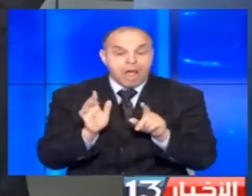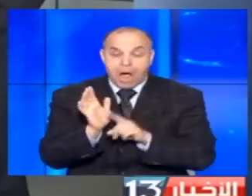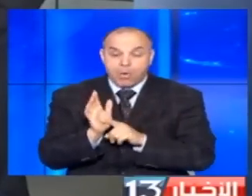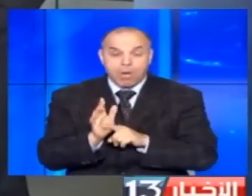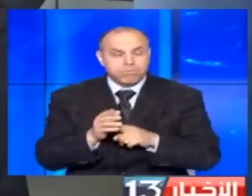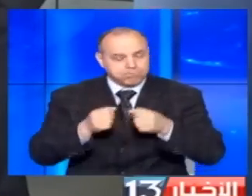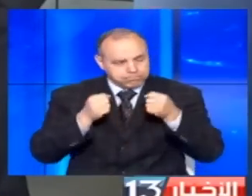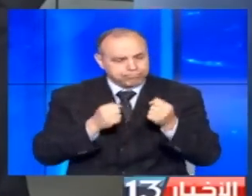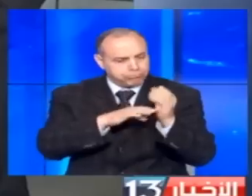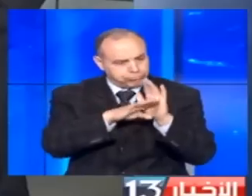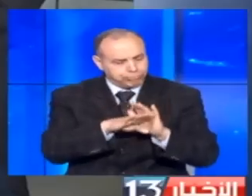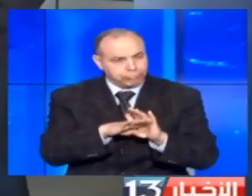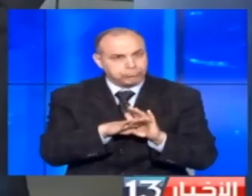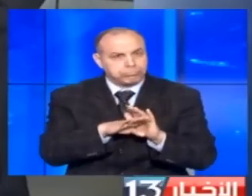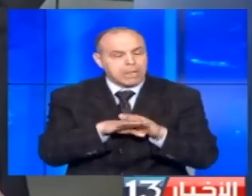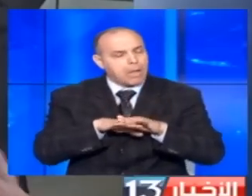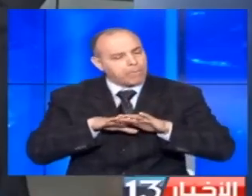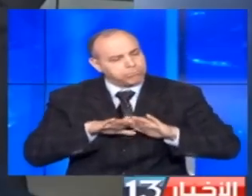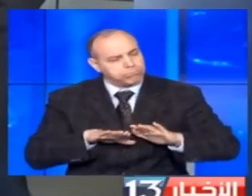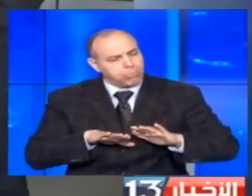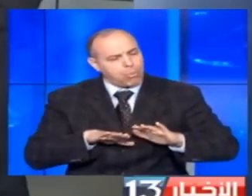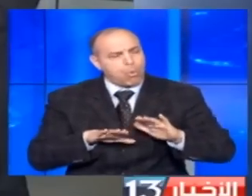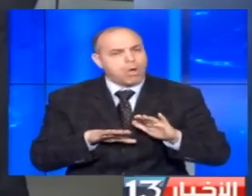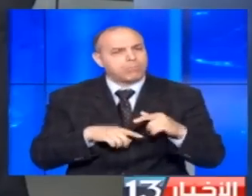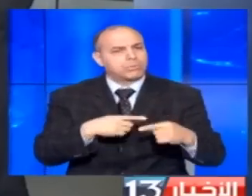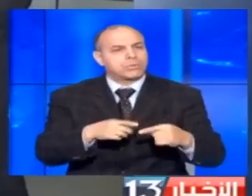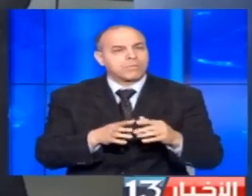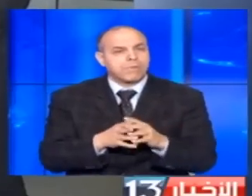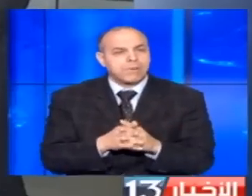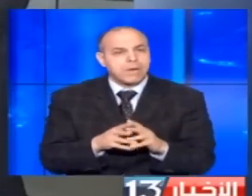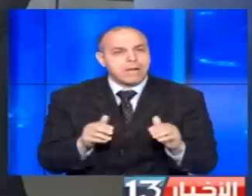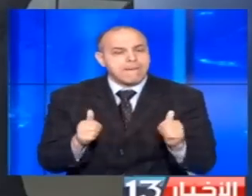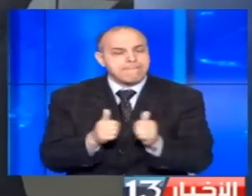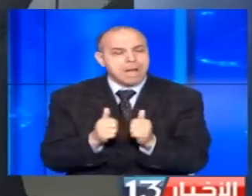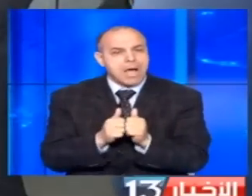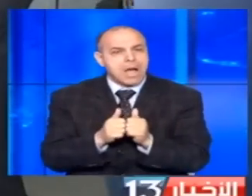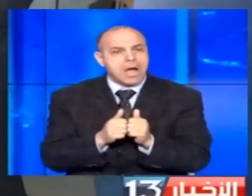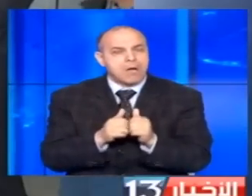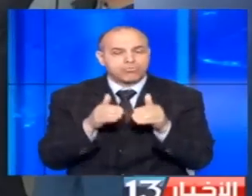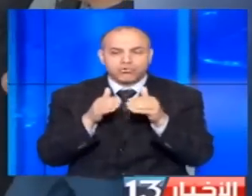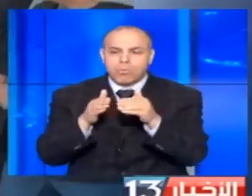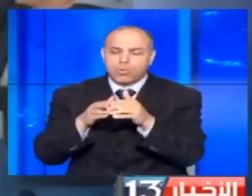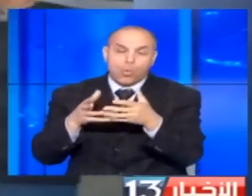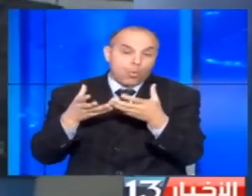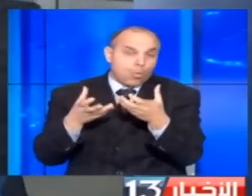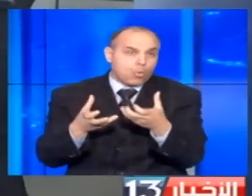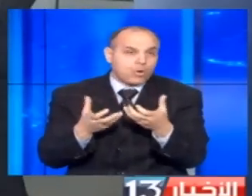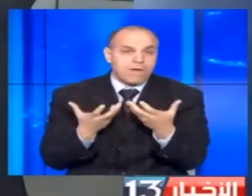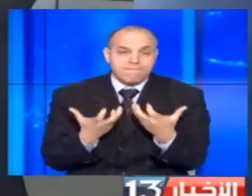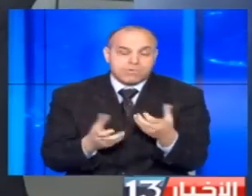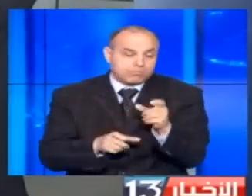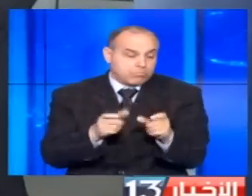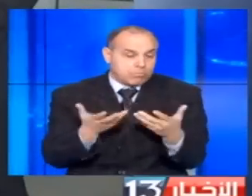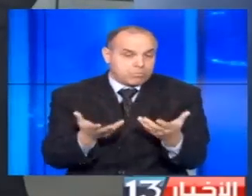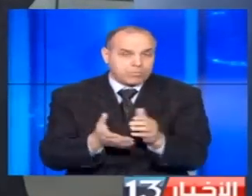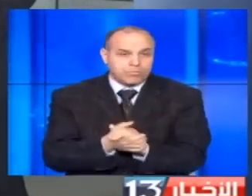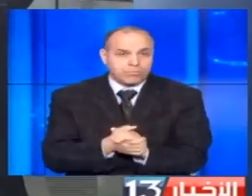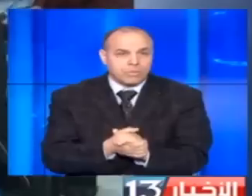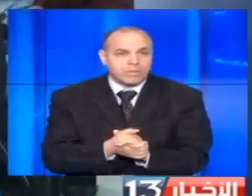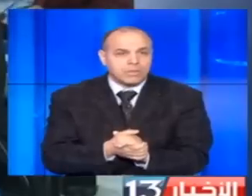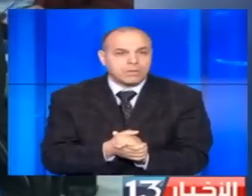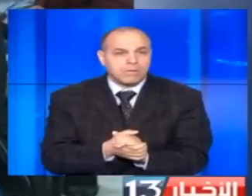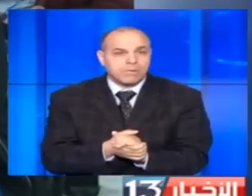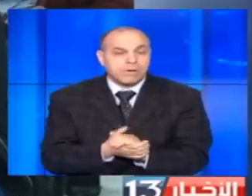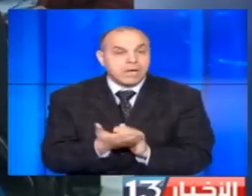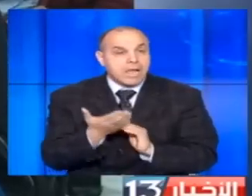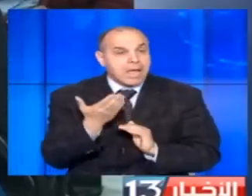هذ تضمن شيء من الاستقرار وشيء من الاستمرار مع تجاوب اكثر ما يمكن مع حاجيات الناس ومع حاجات المجتمع